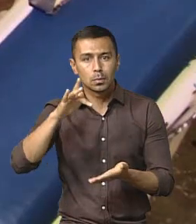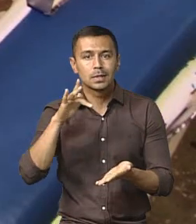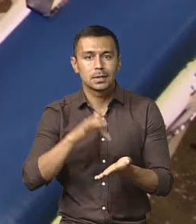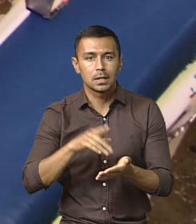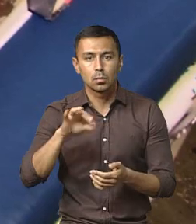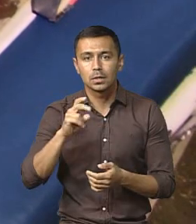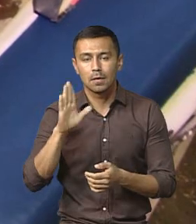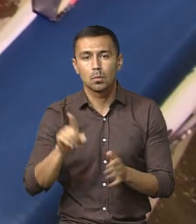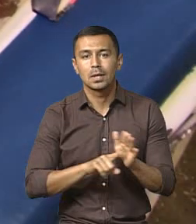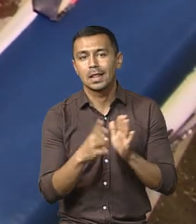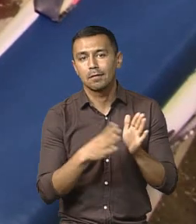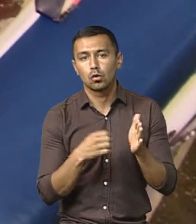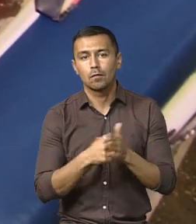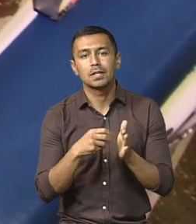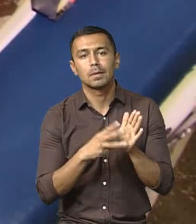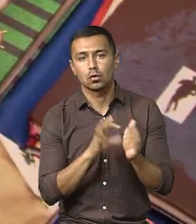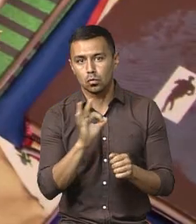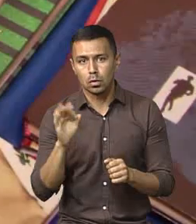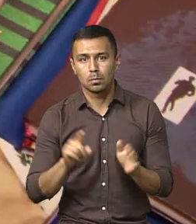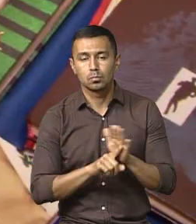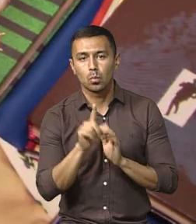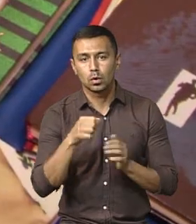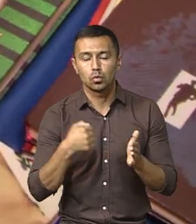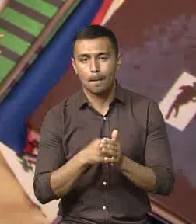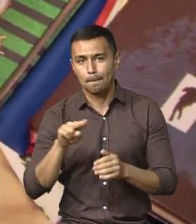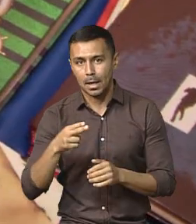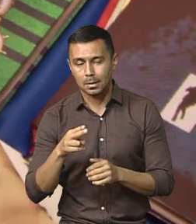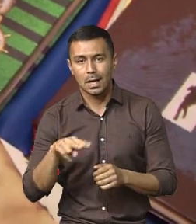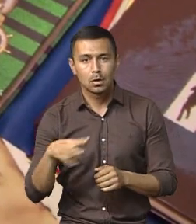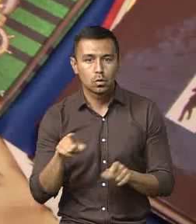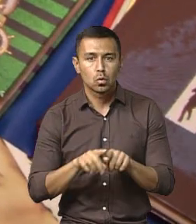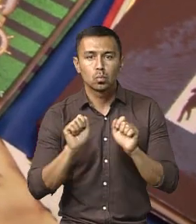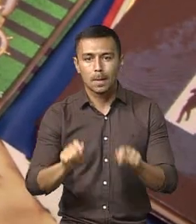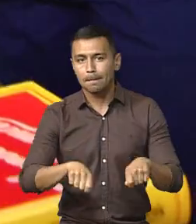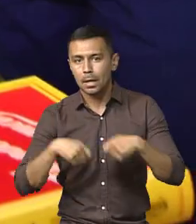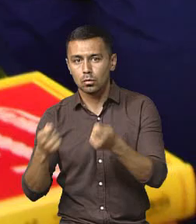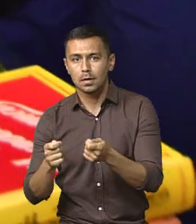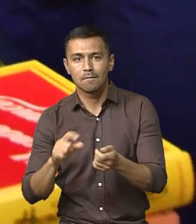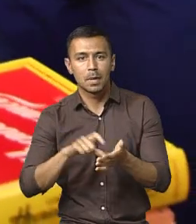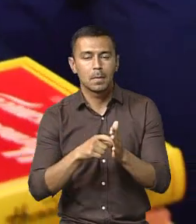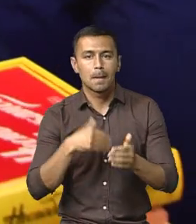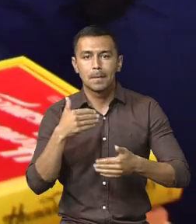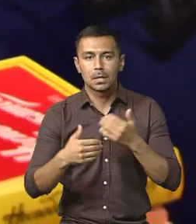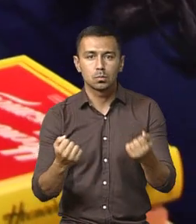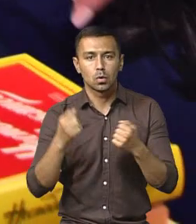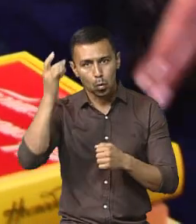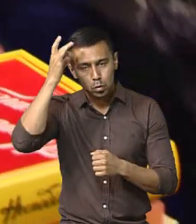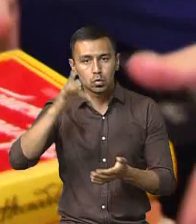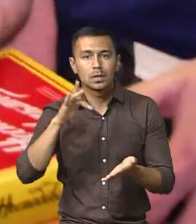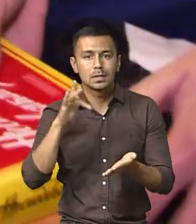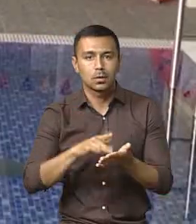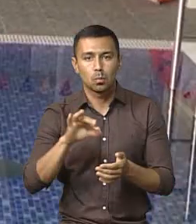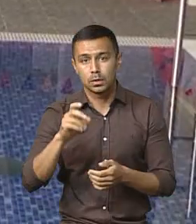центрі «Плоскирів» з 9 до 18 з понеділка до п'ятниці. Літературу також можна приносити в приміщення басейну спортивно-культурного